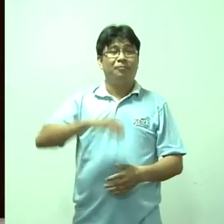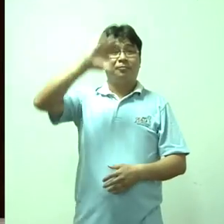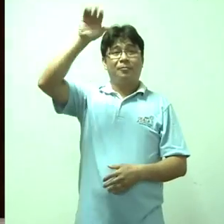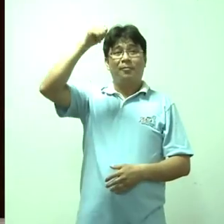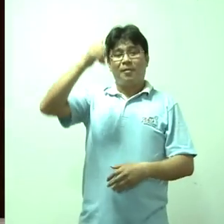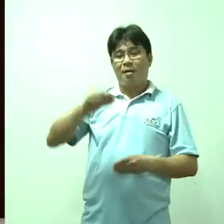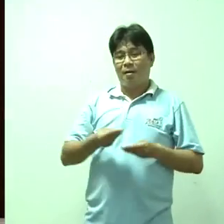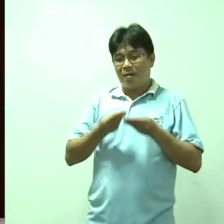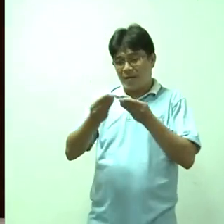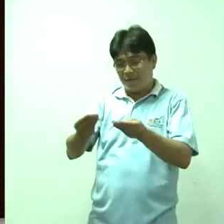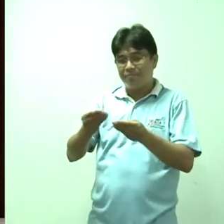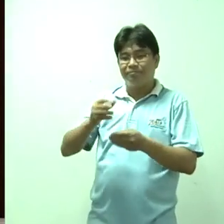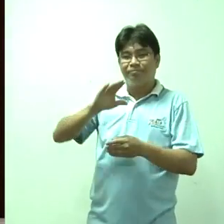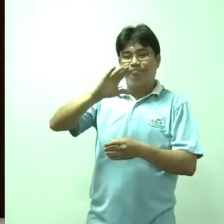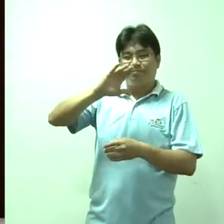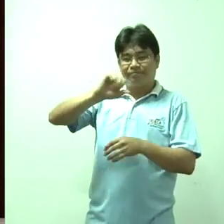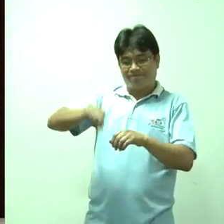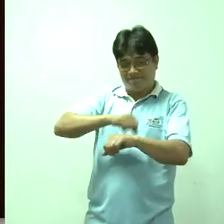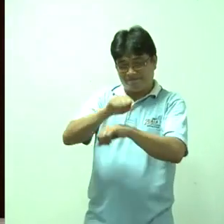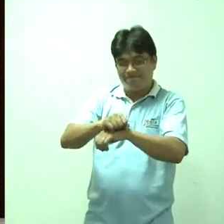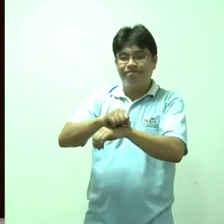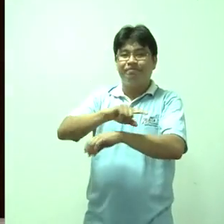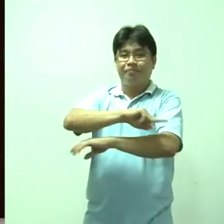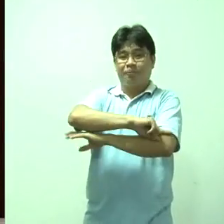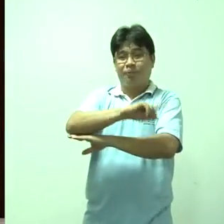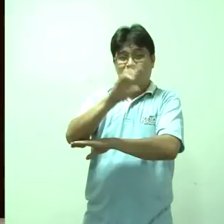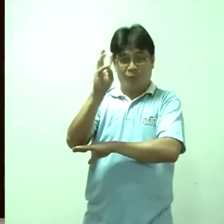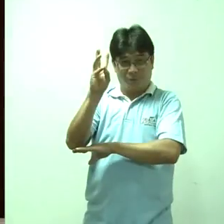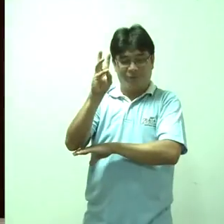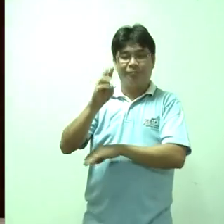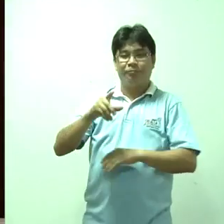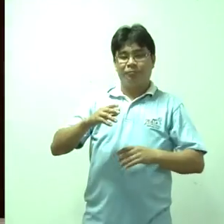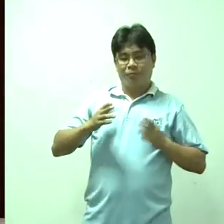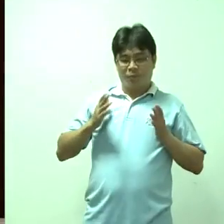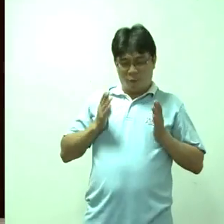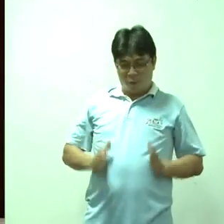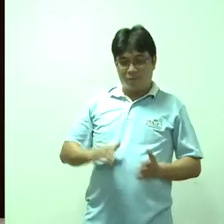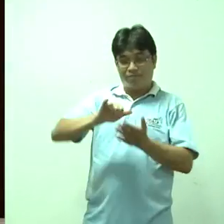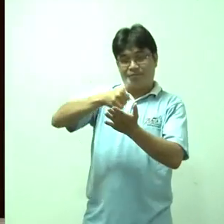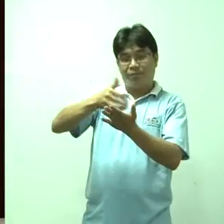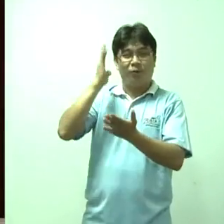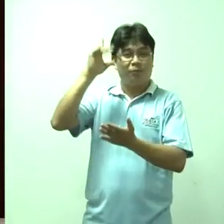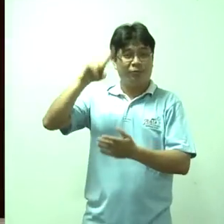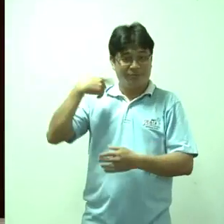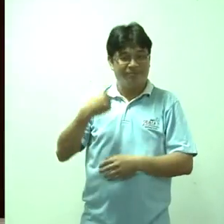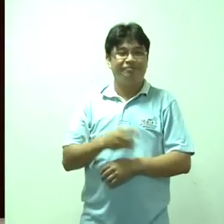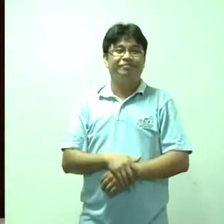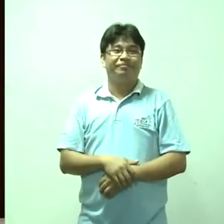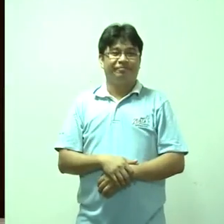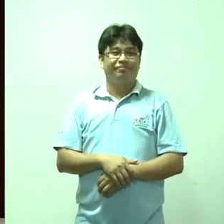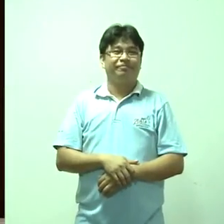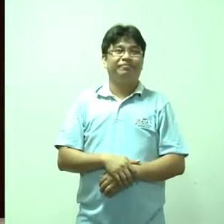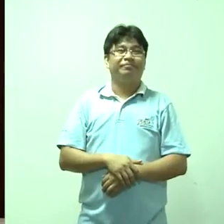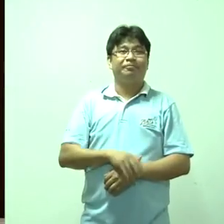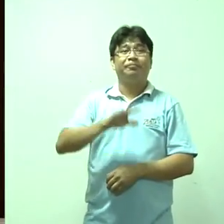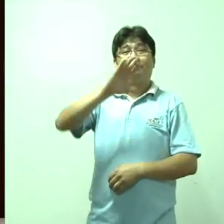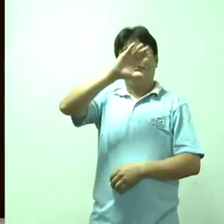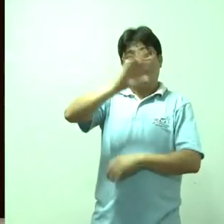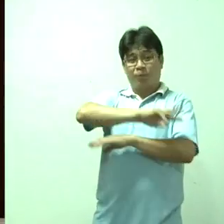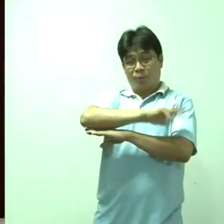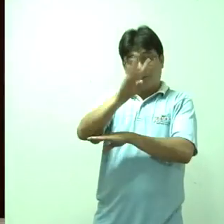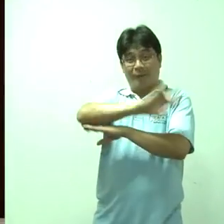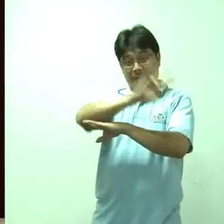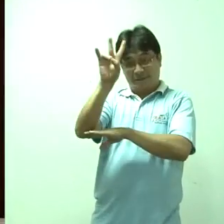และมีมนุษย์คู่แรกที่พระเจ้าสร้างไว้ให้ครอบครองสิ่งที่พระองค์ทรงสร้างทั้งหมดนั้นพระเจ้าทรงสร้างใน6